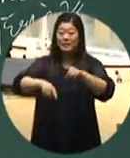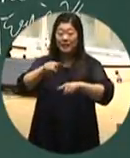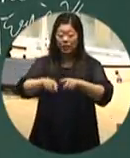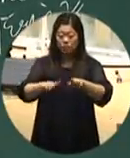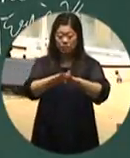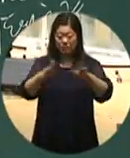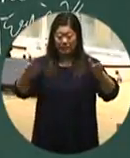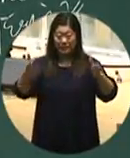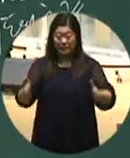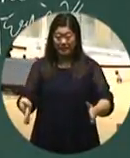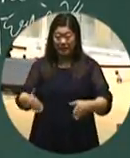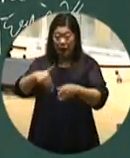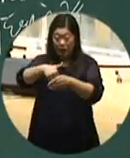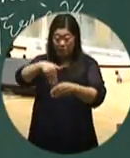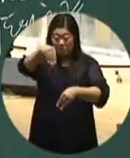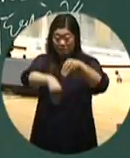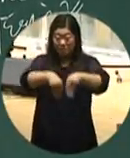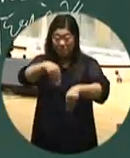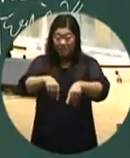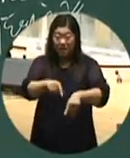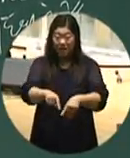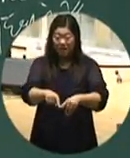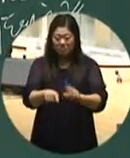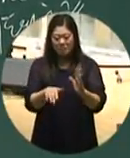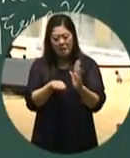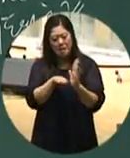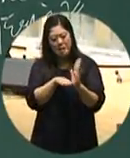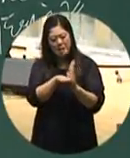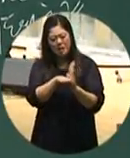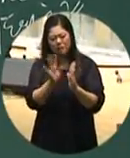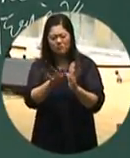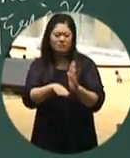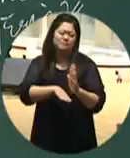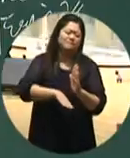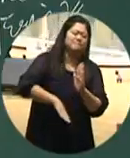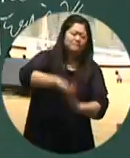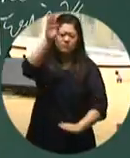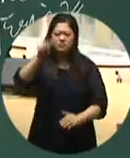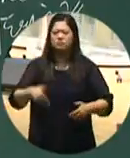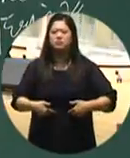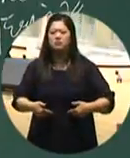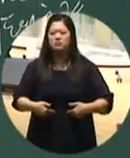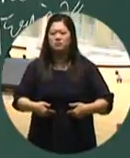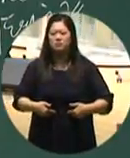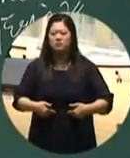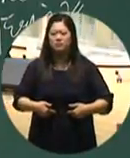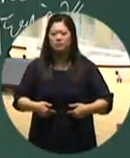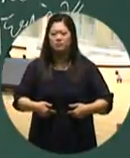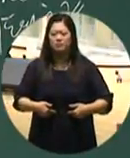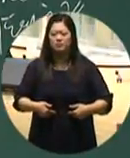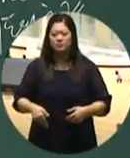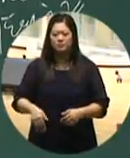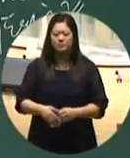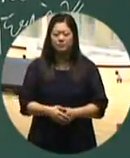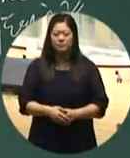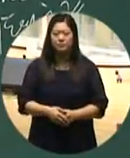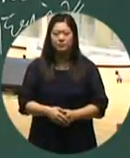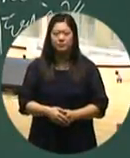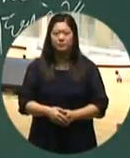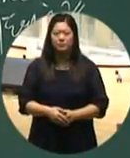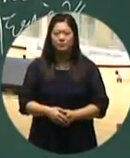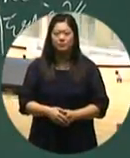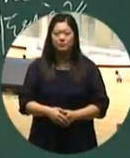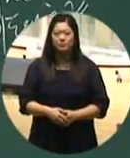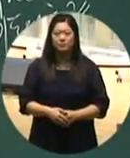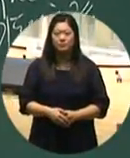게 헌금이요. Offering should be the where you have a box in the back of the church and it should be overflowing with the offering. 우리가 많은 강조를 듣고 봉사한다?